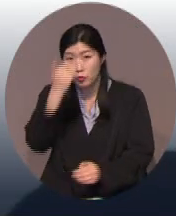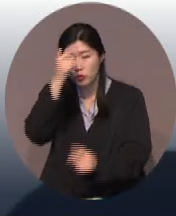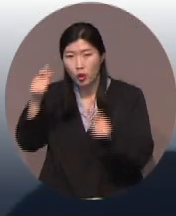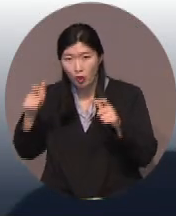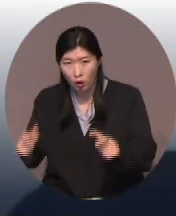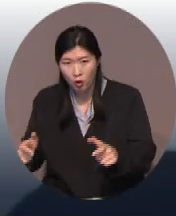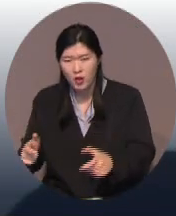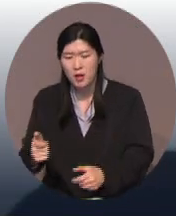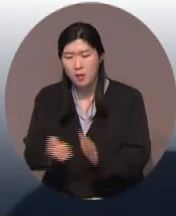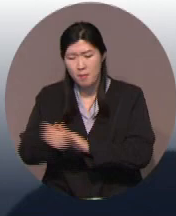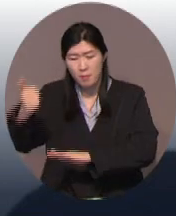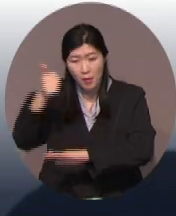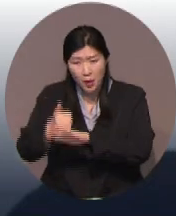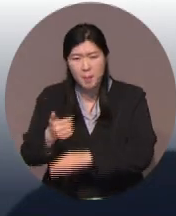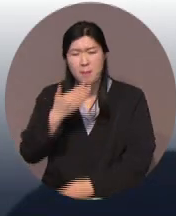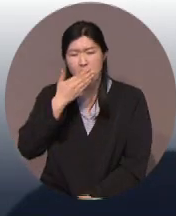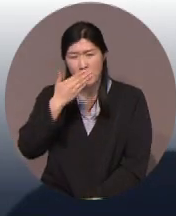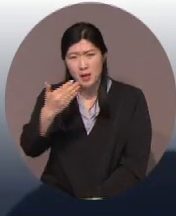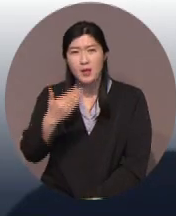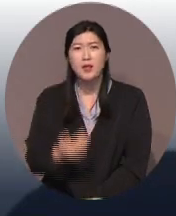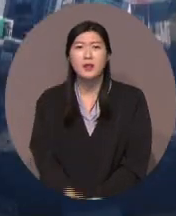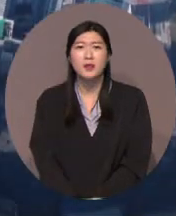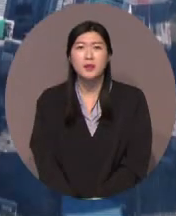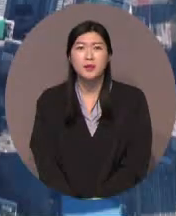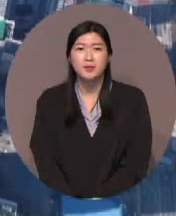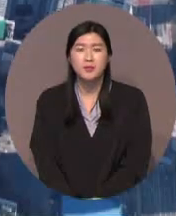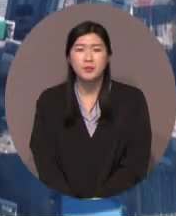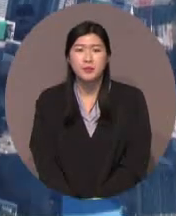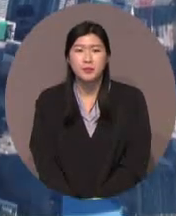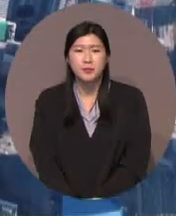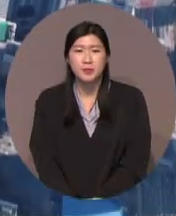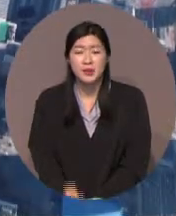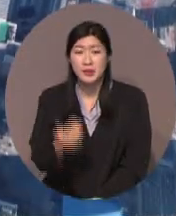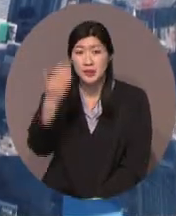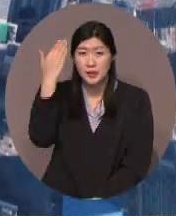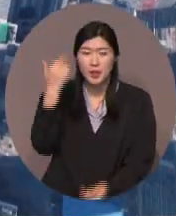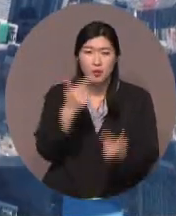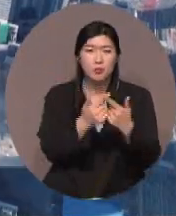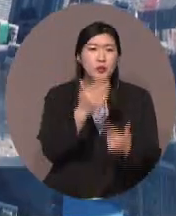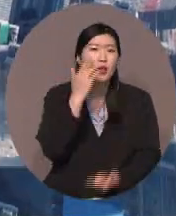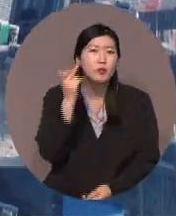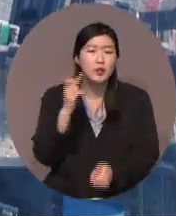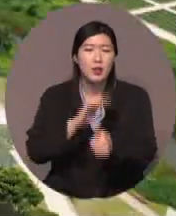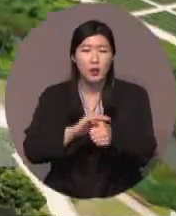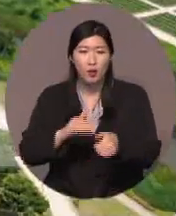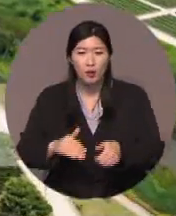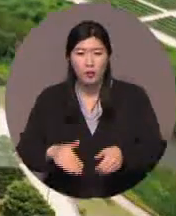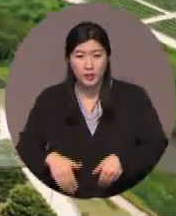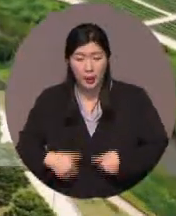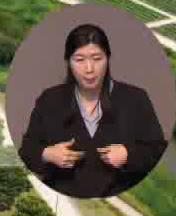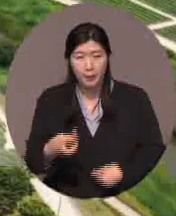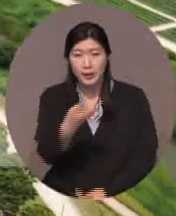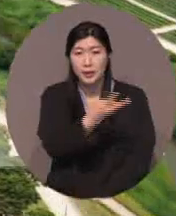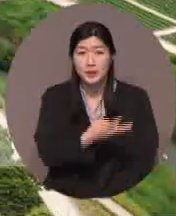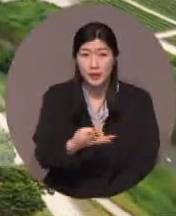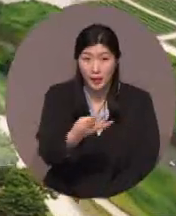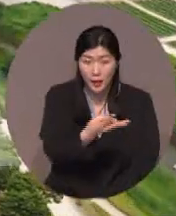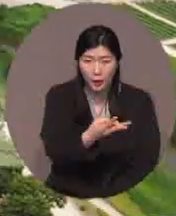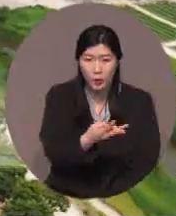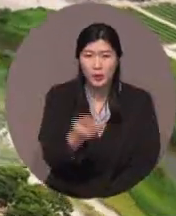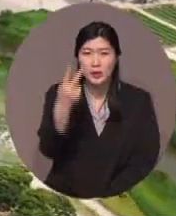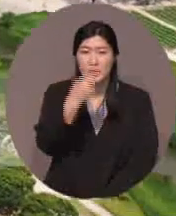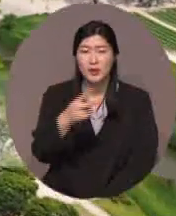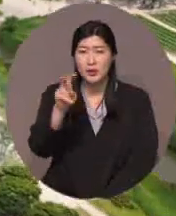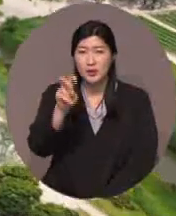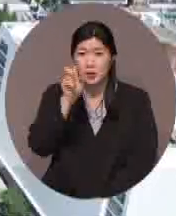충청권은 성립시키기라고 저는 확신합니다 앞서 부산과 울산 경남은 제2의 수도권 조성을 목표로